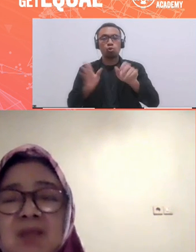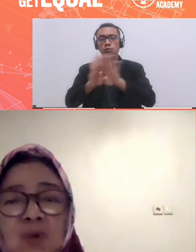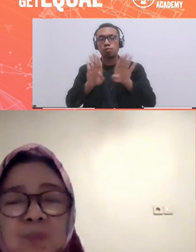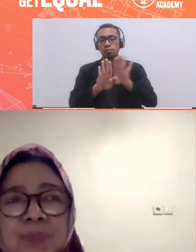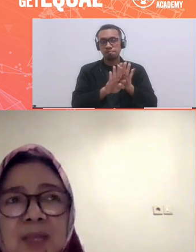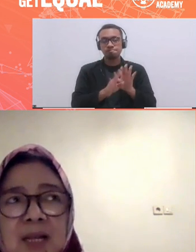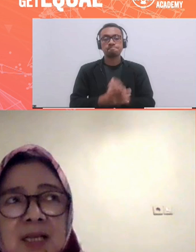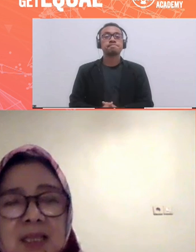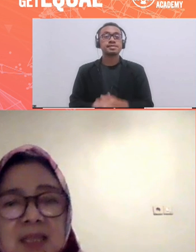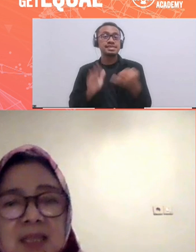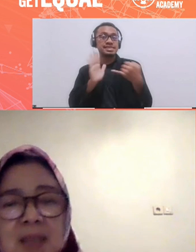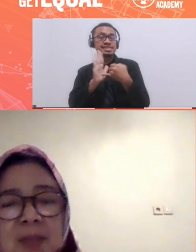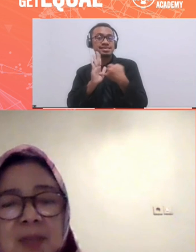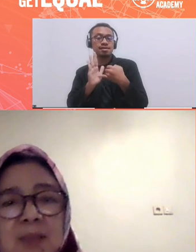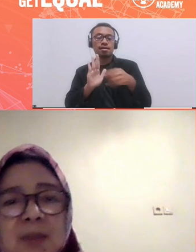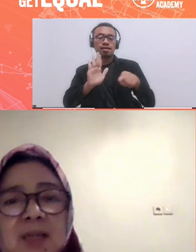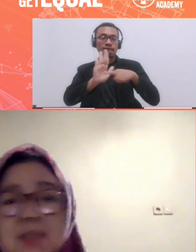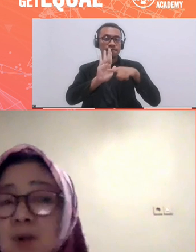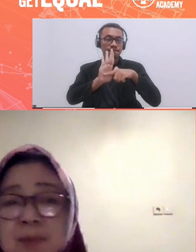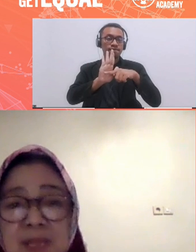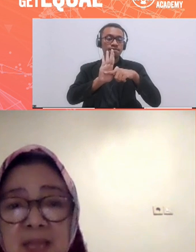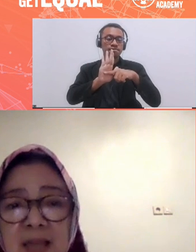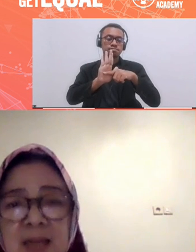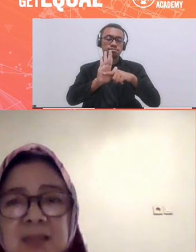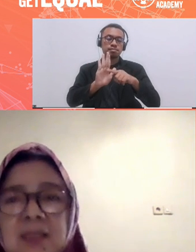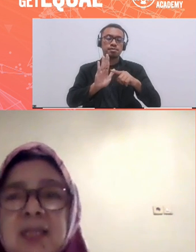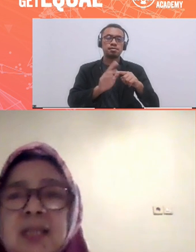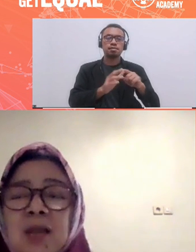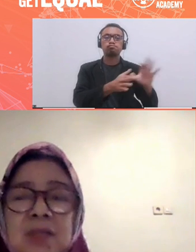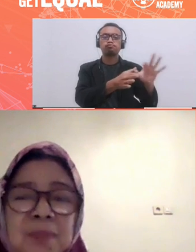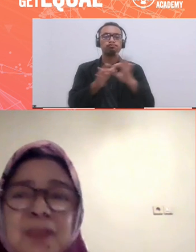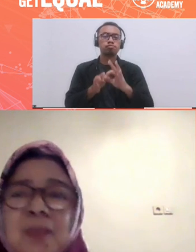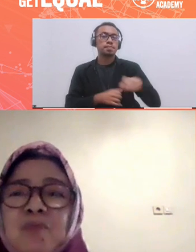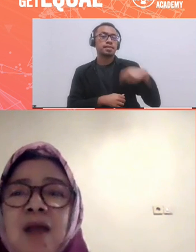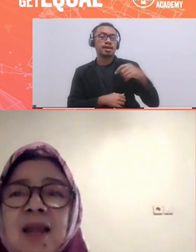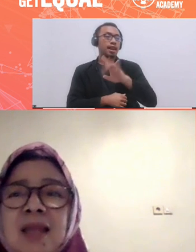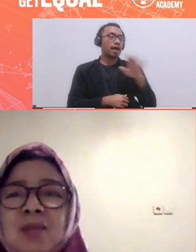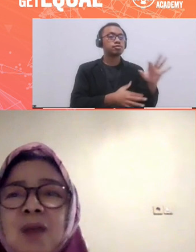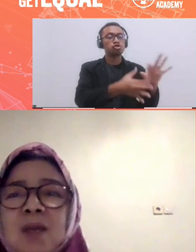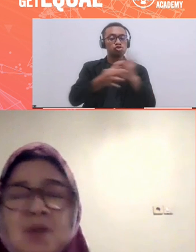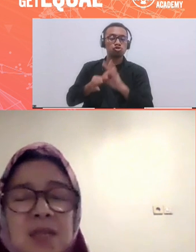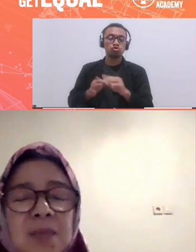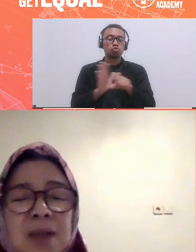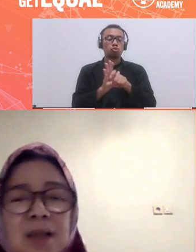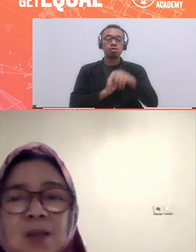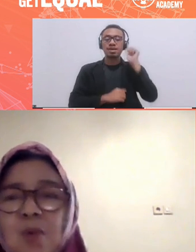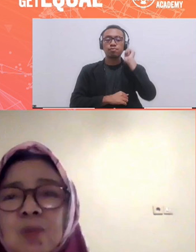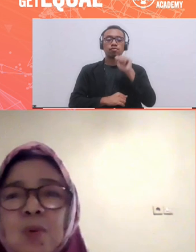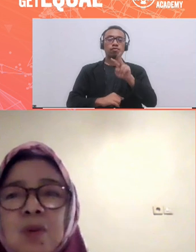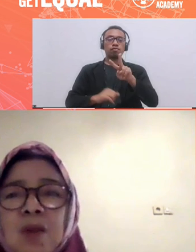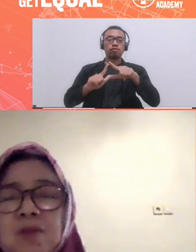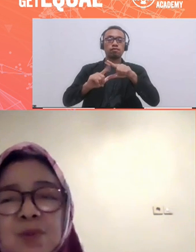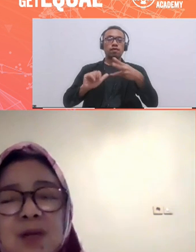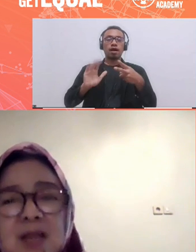negatif itu kita bekerja sama dengan semua kementerian. Jadi nanti kalau di tempatnya Bu Valen gitu ada konten yang mengatakan itu